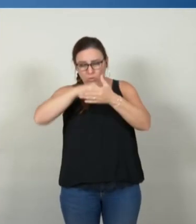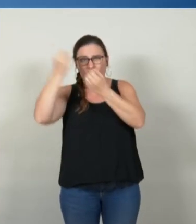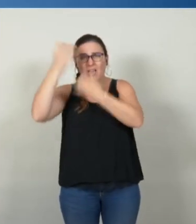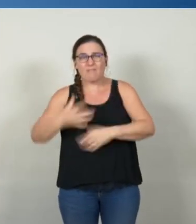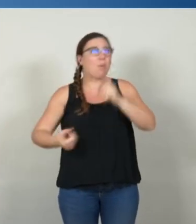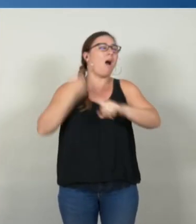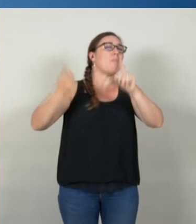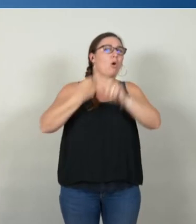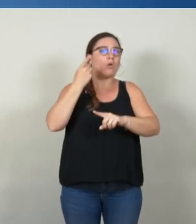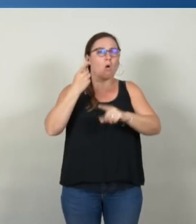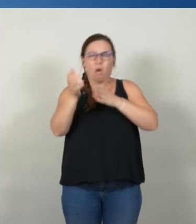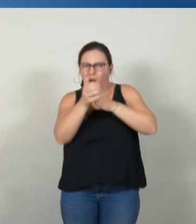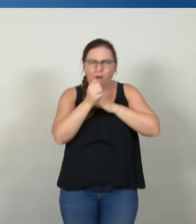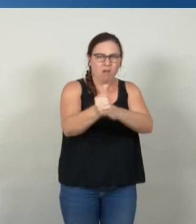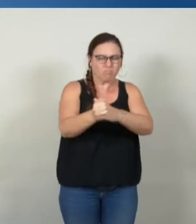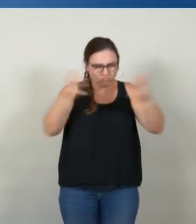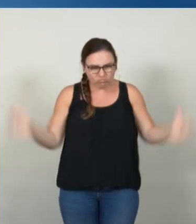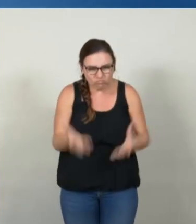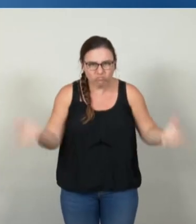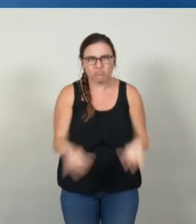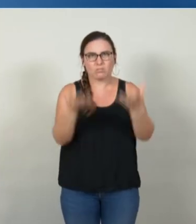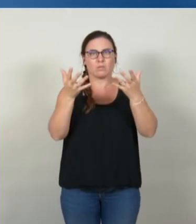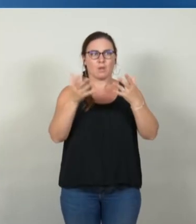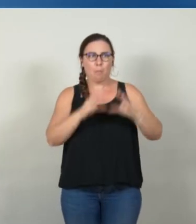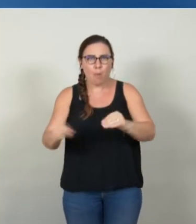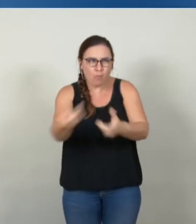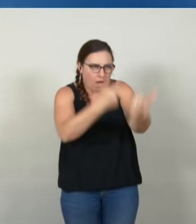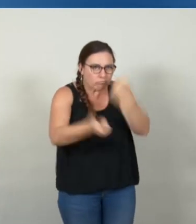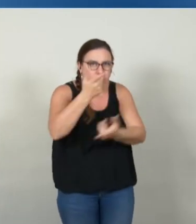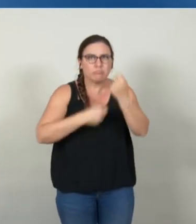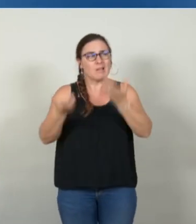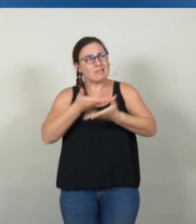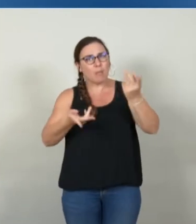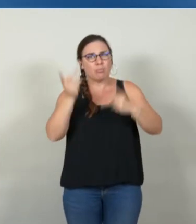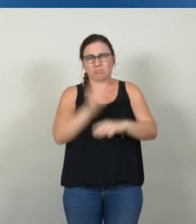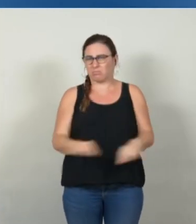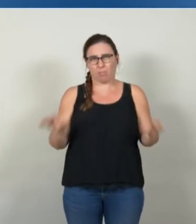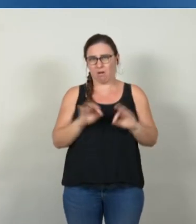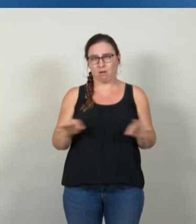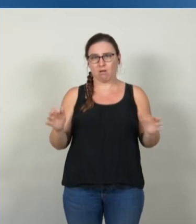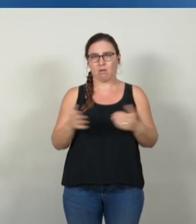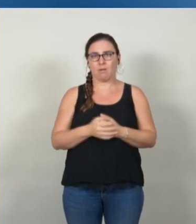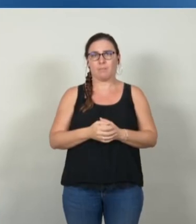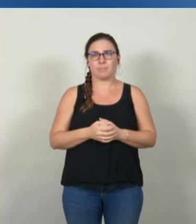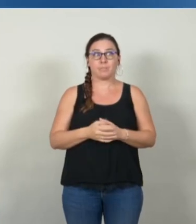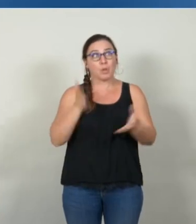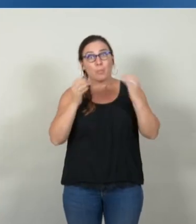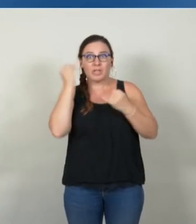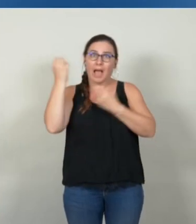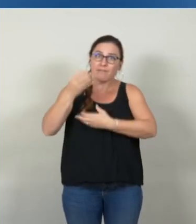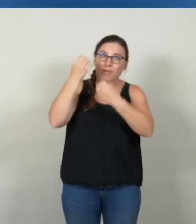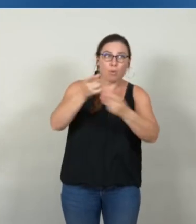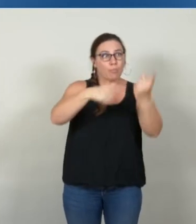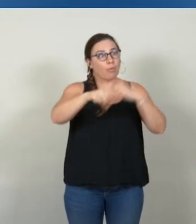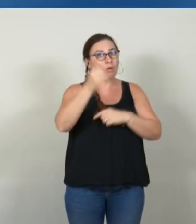majeur porteurs qui auraient dynamisé popularisé simplifier la démarche et qui aurait donné à tous ceux qui adhèrent